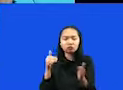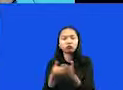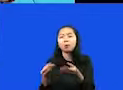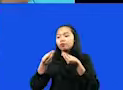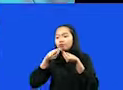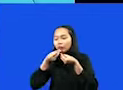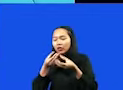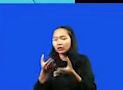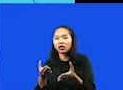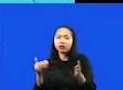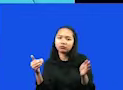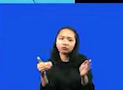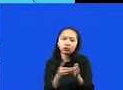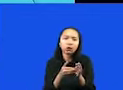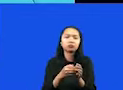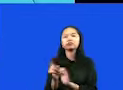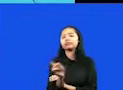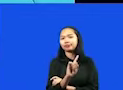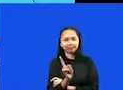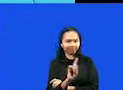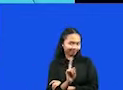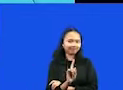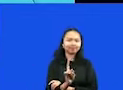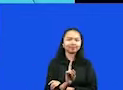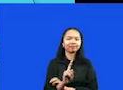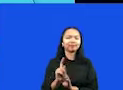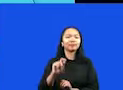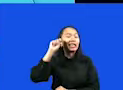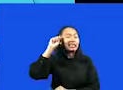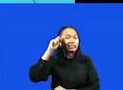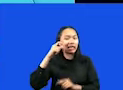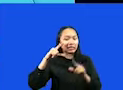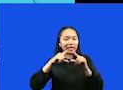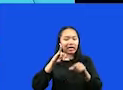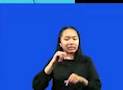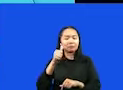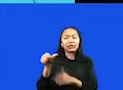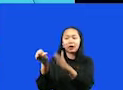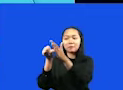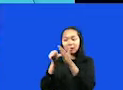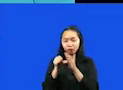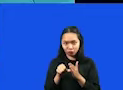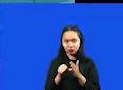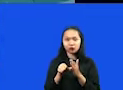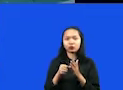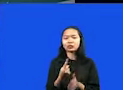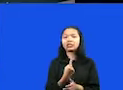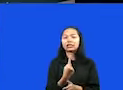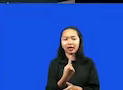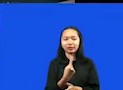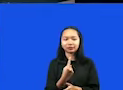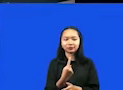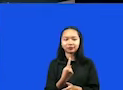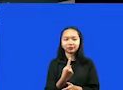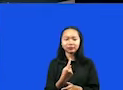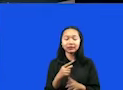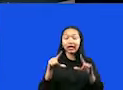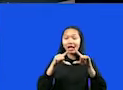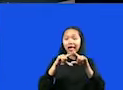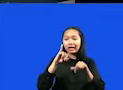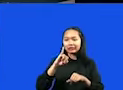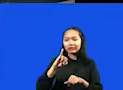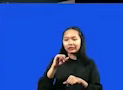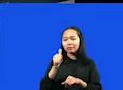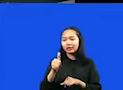enggak di pewartaan enggak pelayanan kayak gitu Mas Ed baik jadi kecerdasan buatan ini justru menjadi peluang tidak